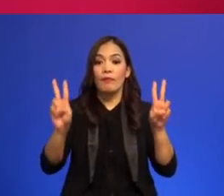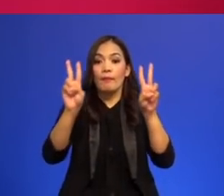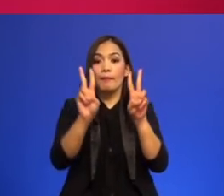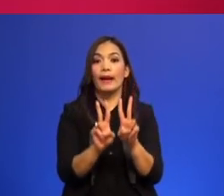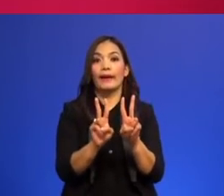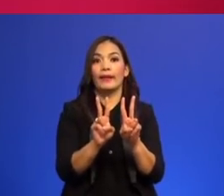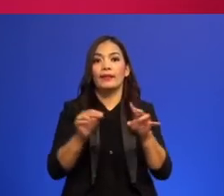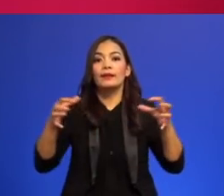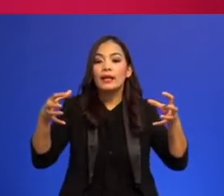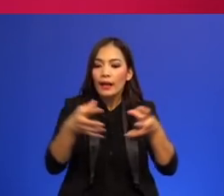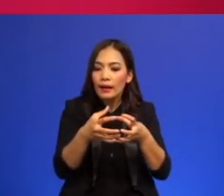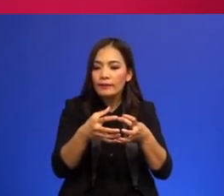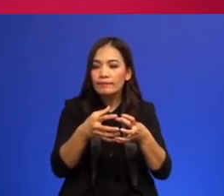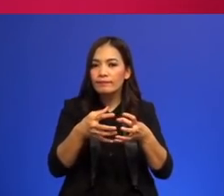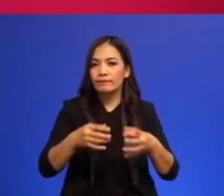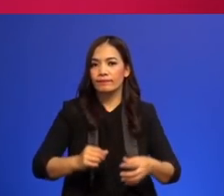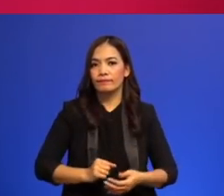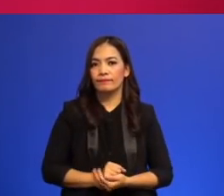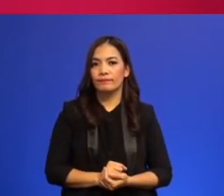Paket.